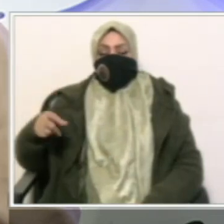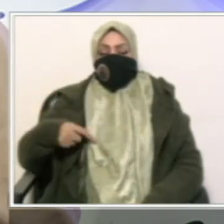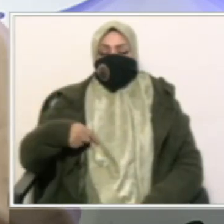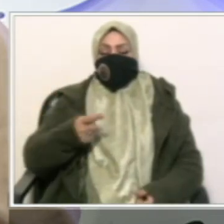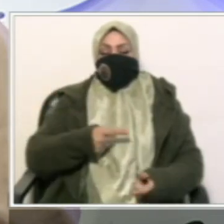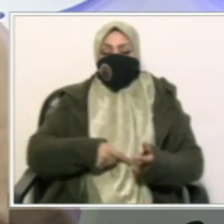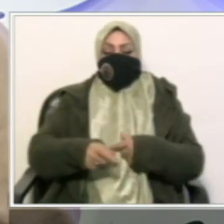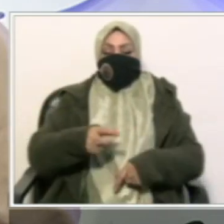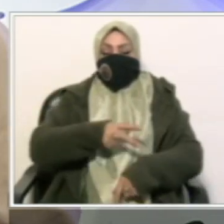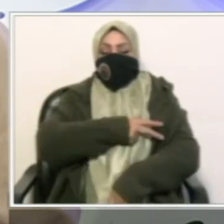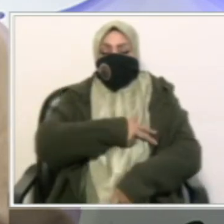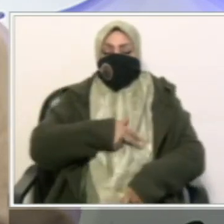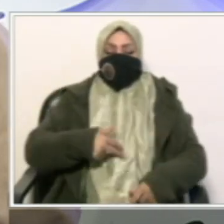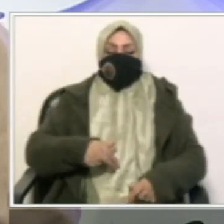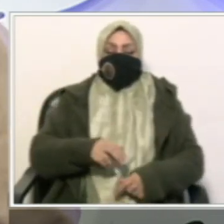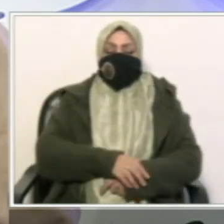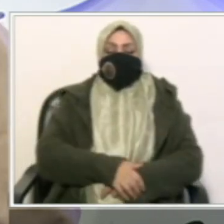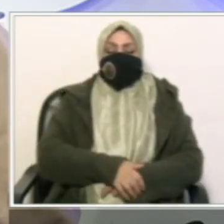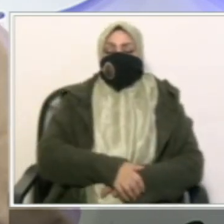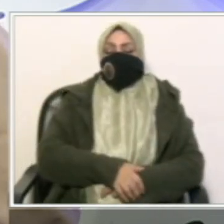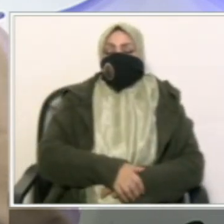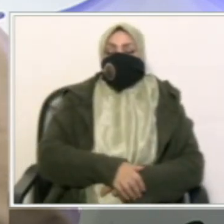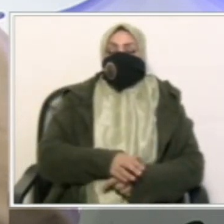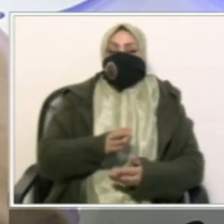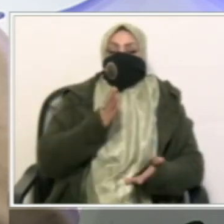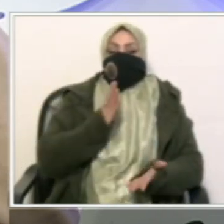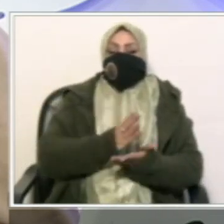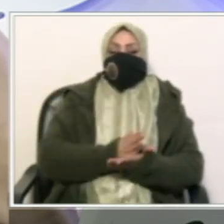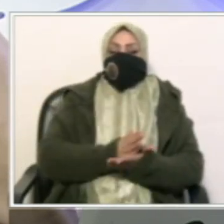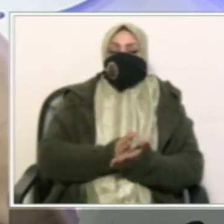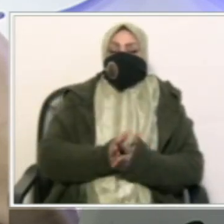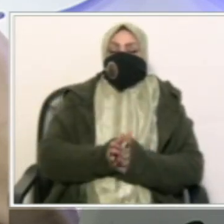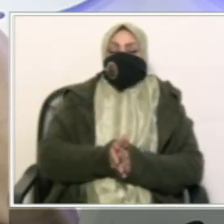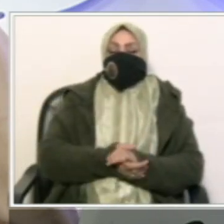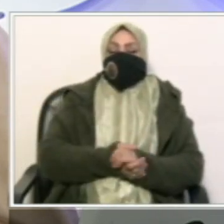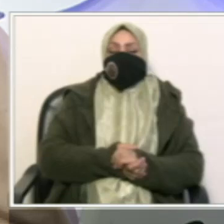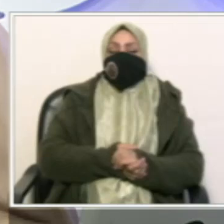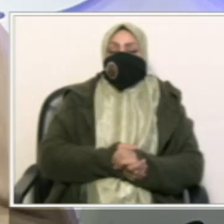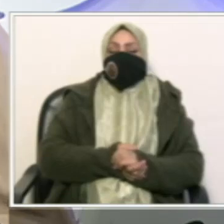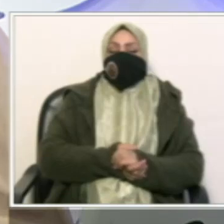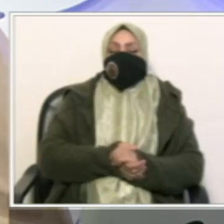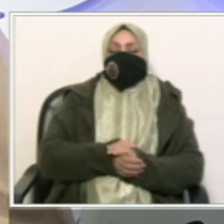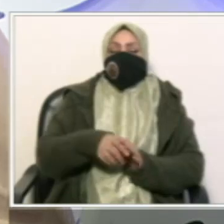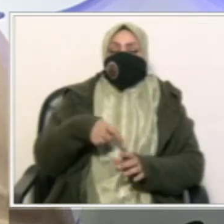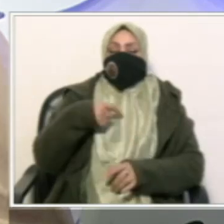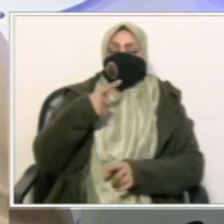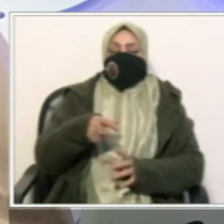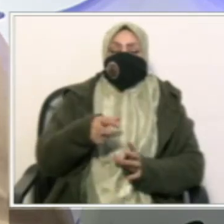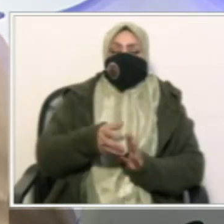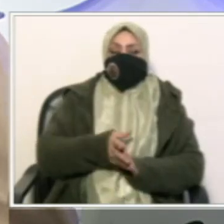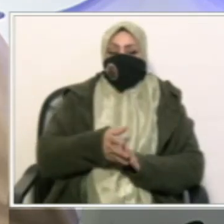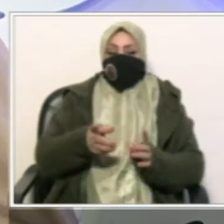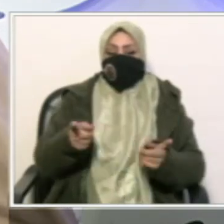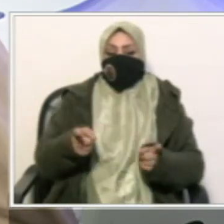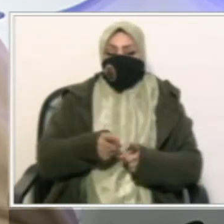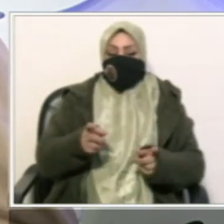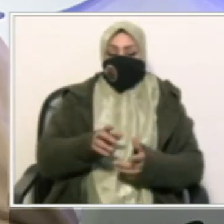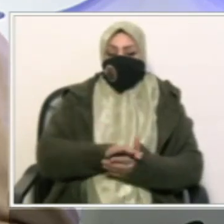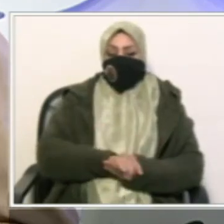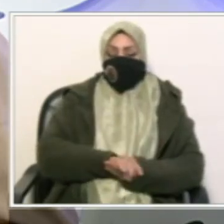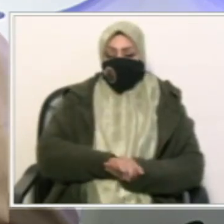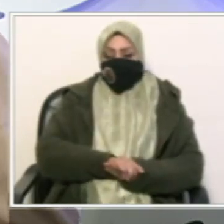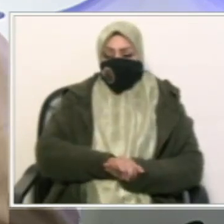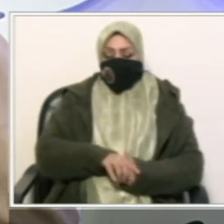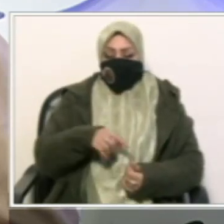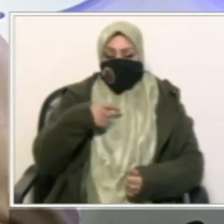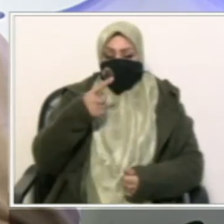على يعني من حوله في الدائرة القريبة فقط، فقد يقع في محظور وفي خطأ يدخل البلاد